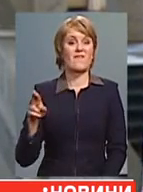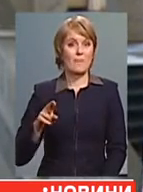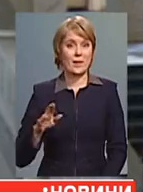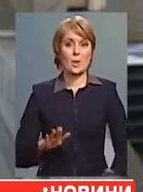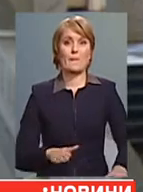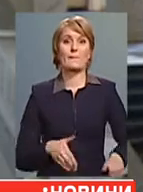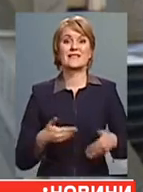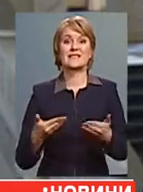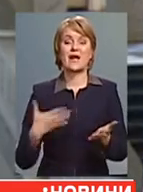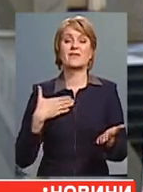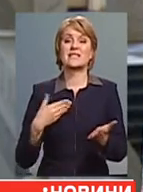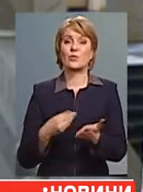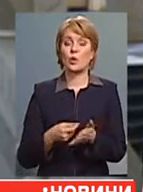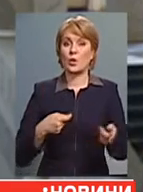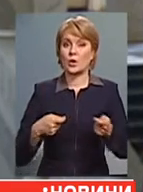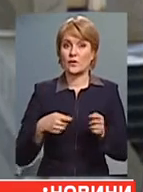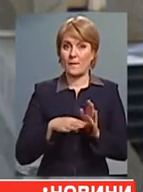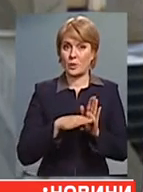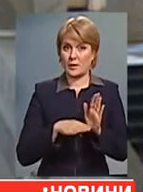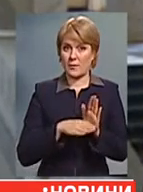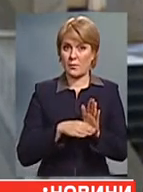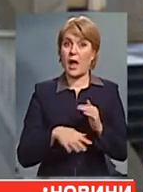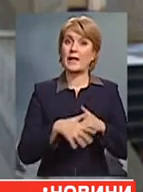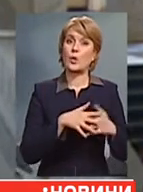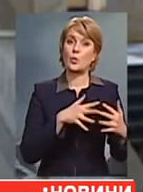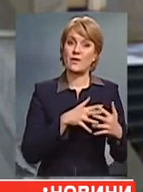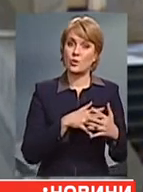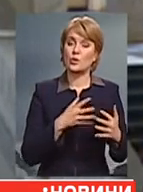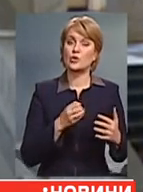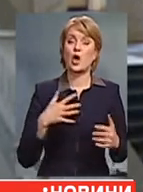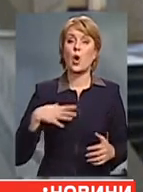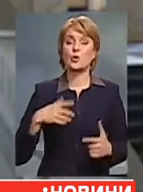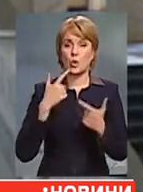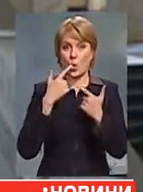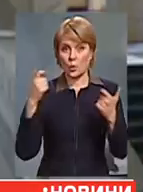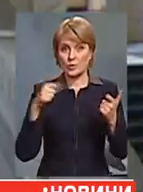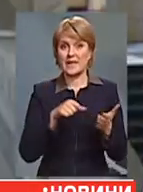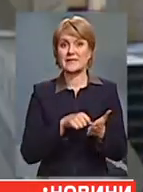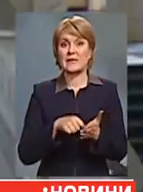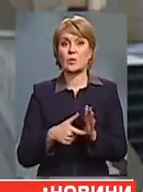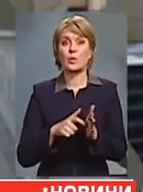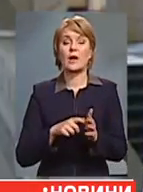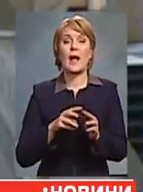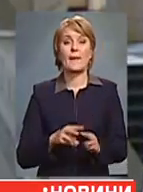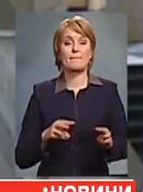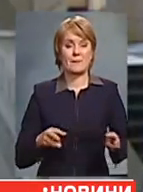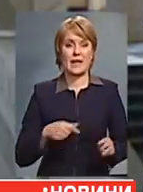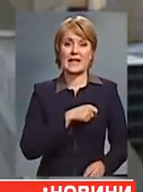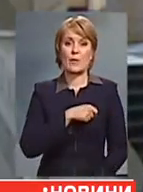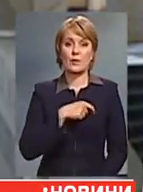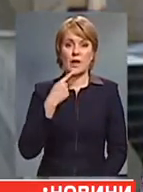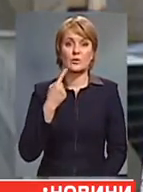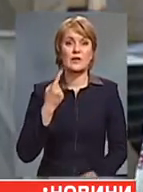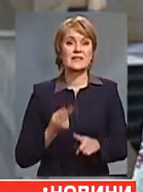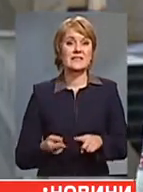урядову програму. Проте у Народному фронті ще очікують оголошення складу Кабміну від фракцій. Проте депутати кажуть, що це буде лише